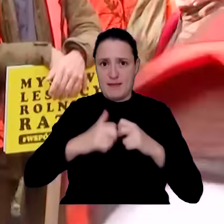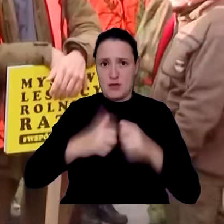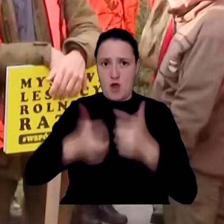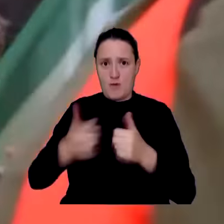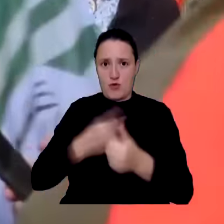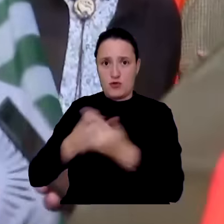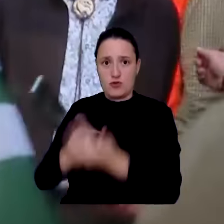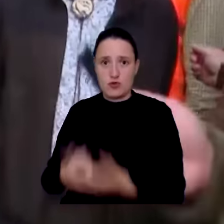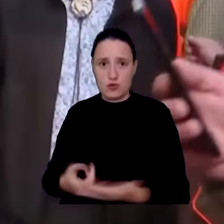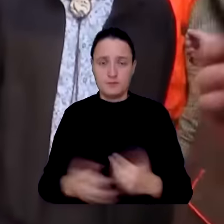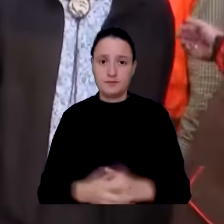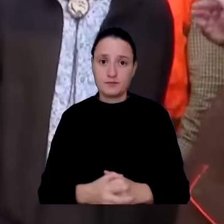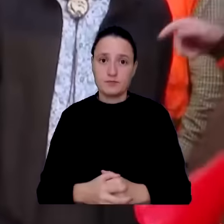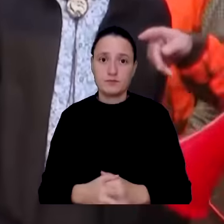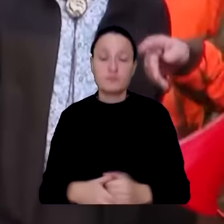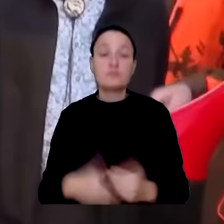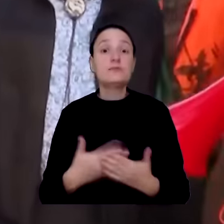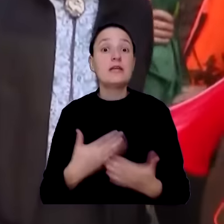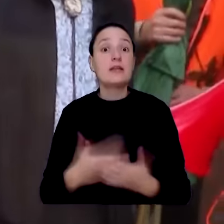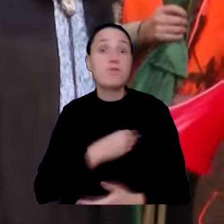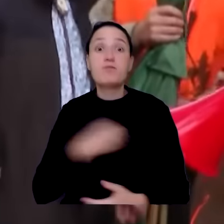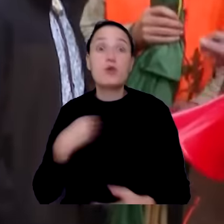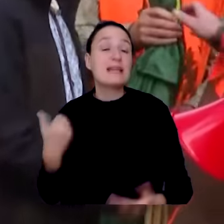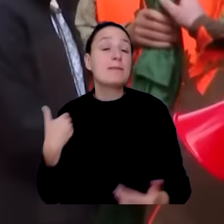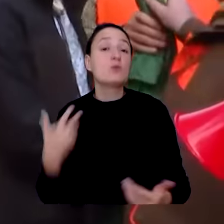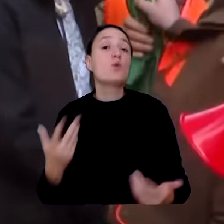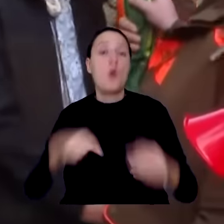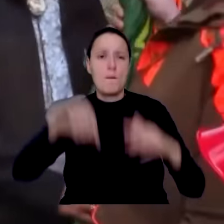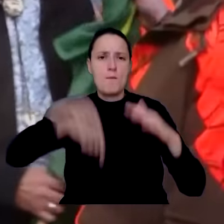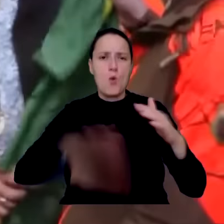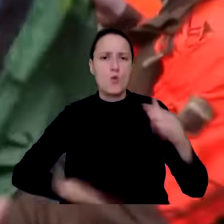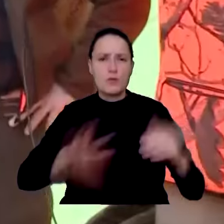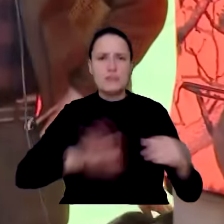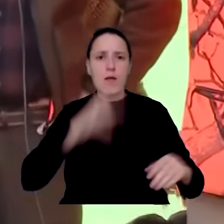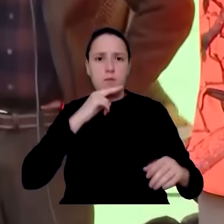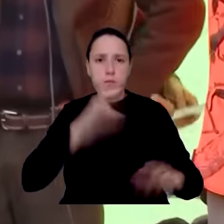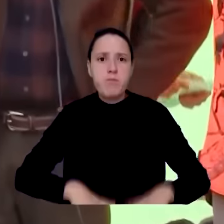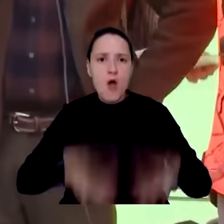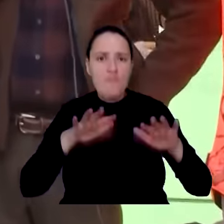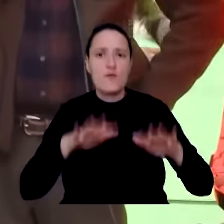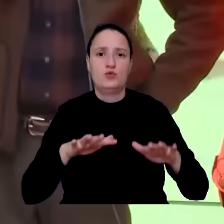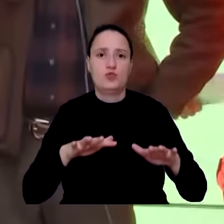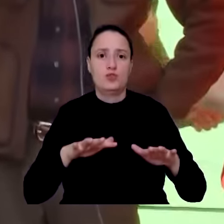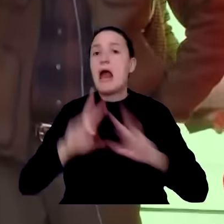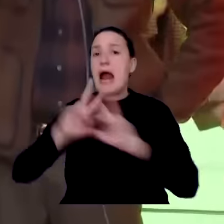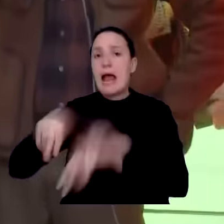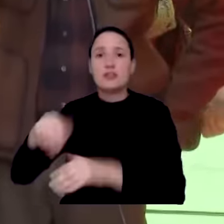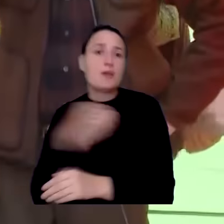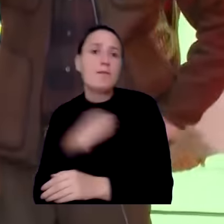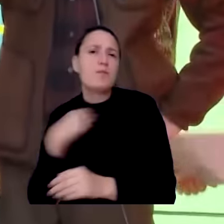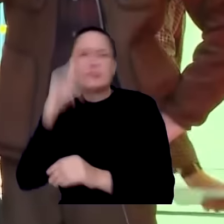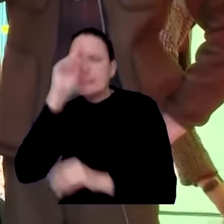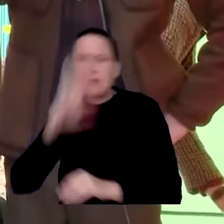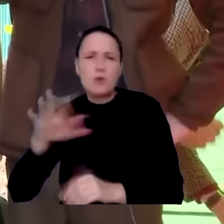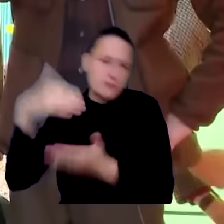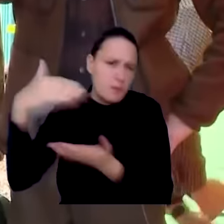innych. I w momencie, kiedy Polska zmagała się, południowa Polska z powodzią, a reszta Polski i społeczeństwo z pomocą